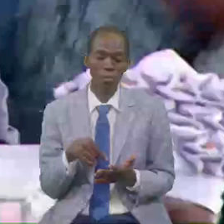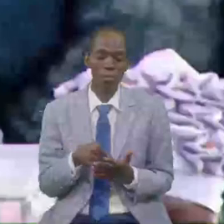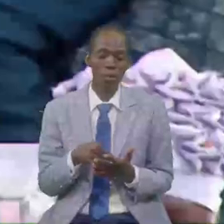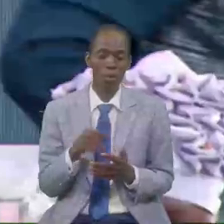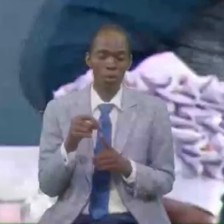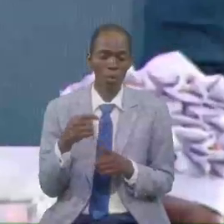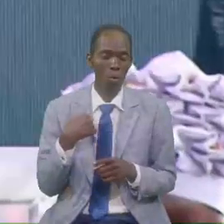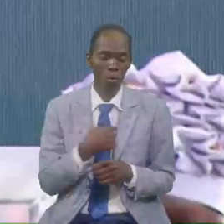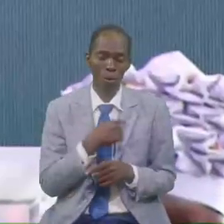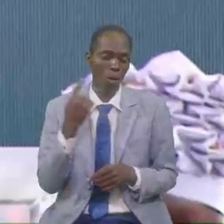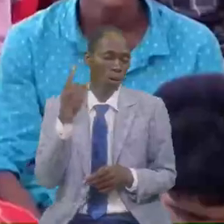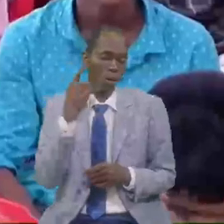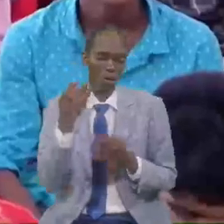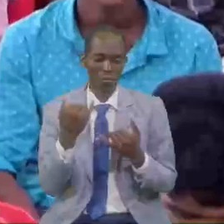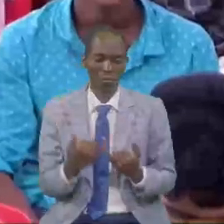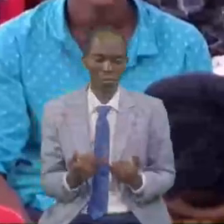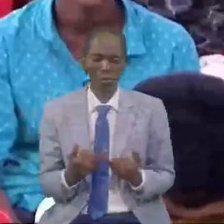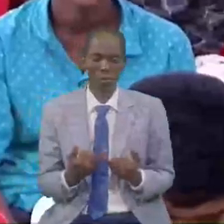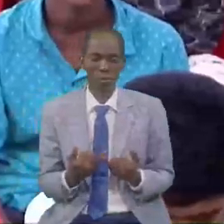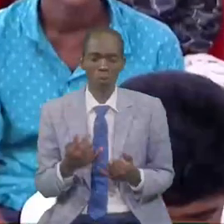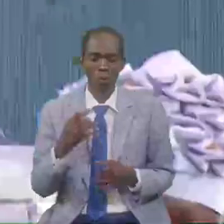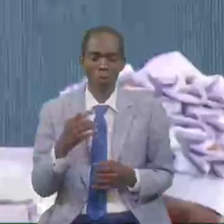que cette parole que nous écoutons maintenant